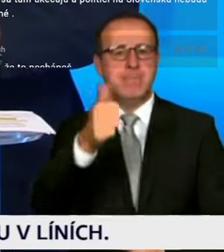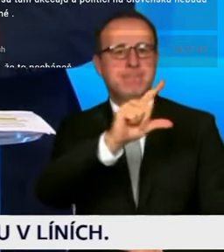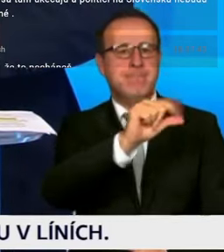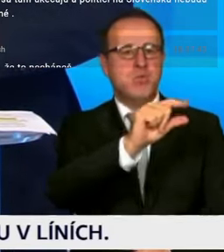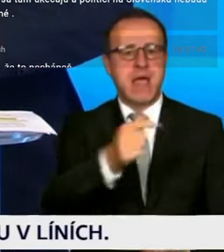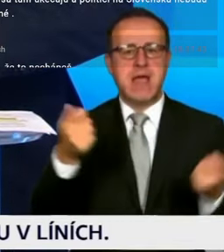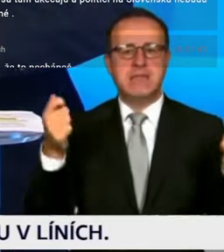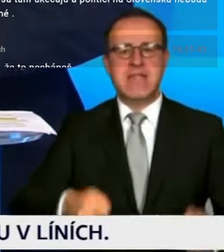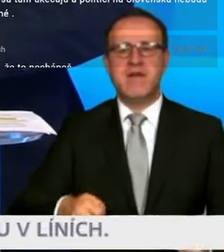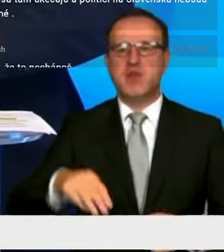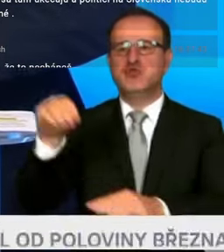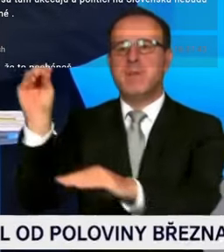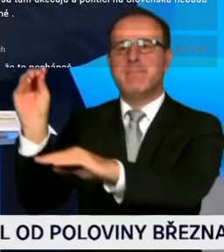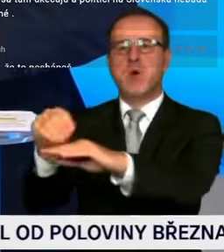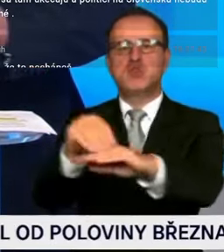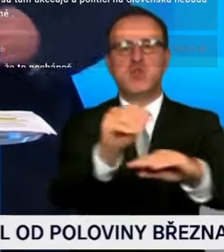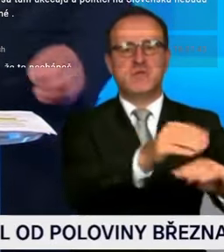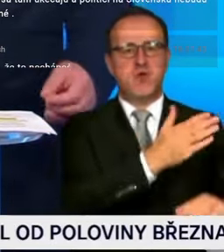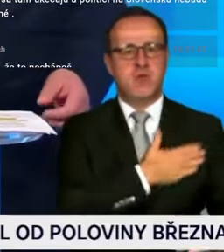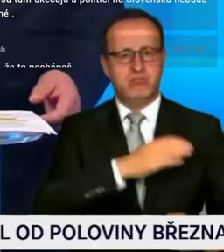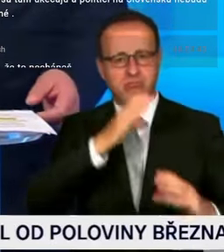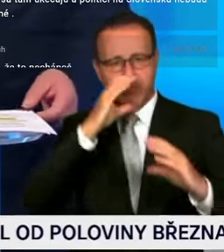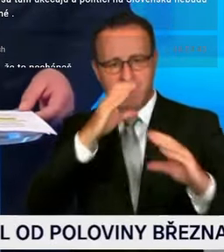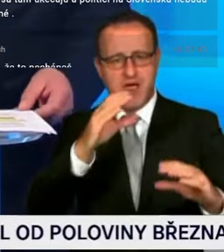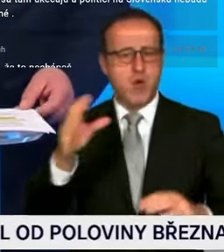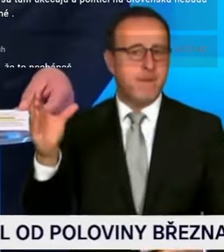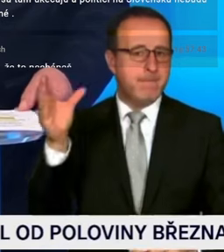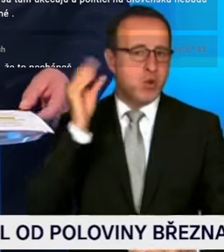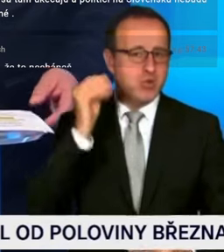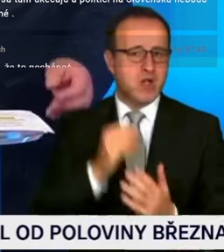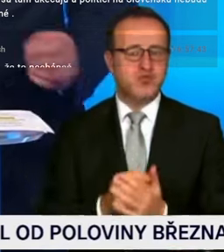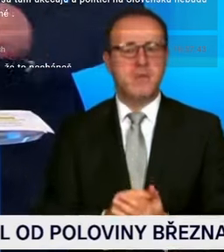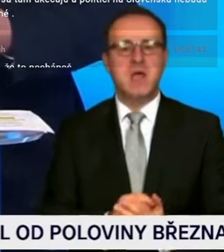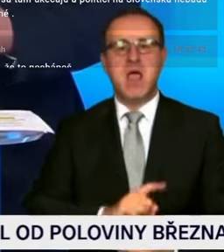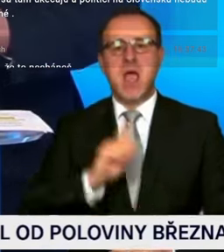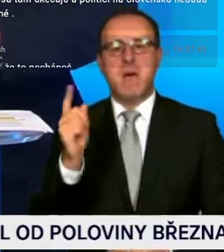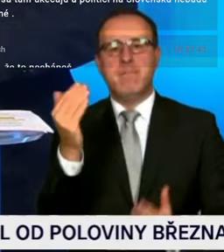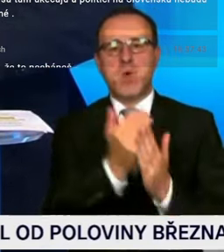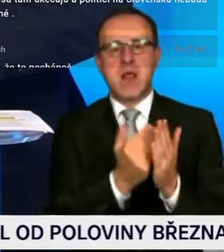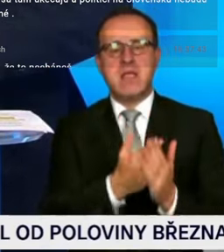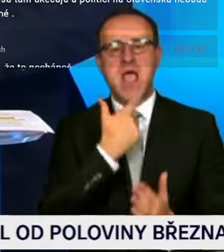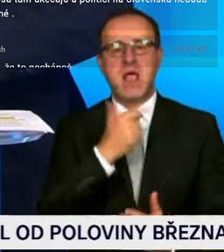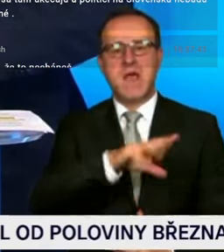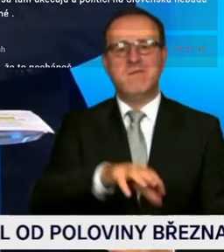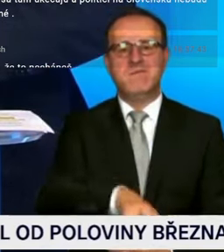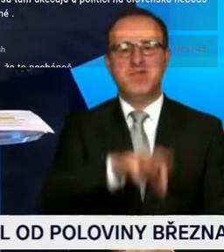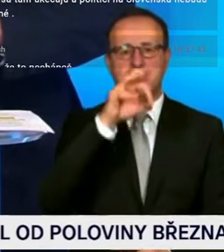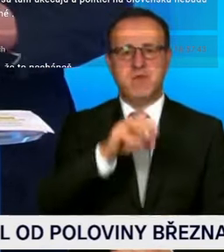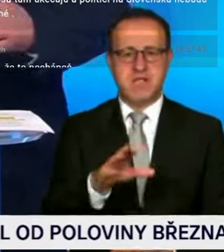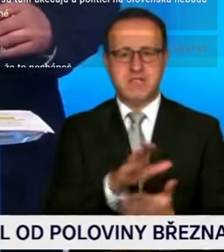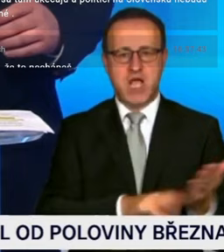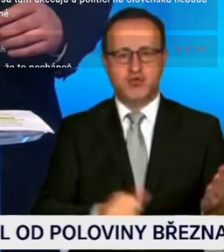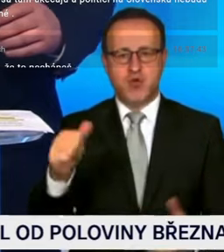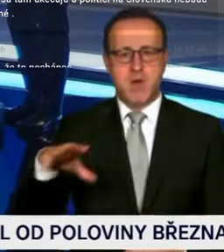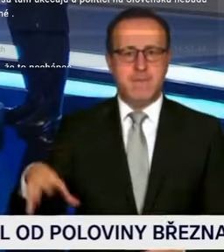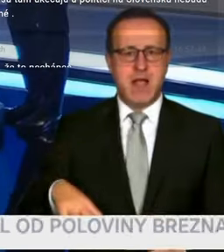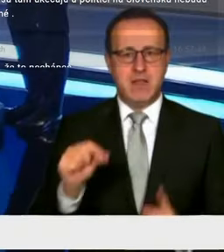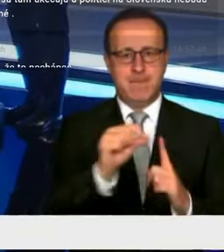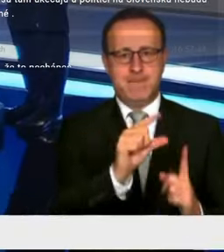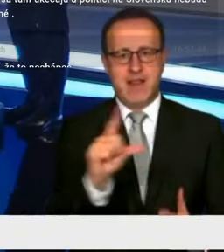záverečné posolstvo našim divákom a poslucháčom v tom poradí ak Aké ste si vyžrebovali pred vysielaním začína pán